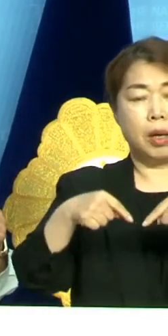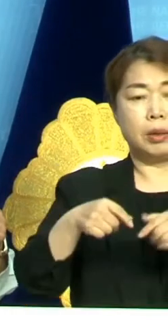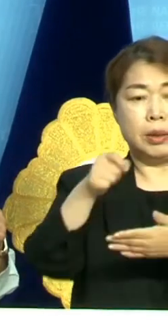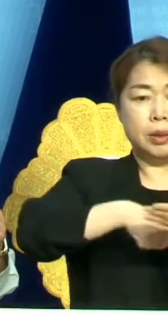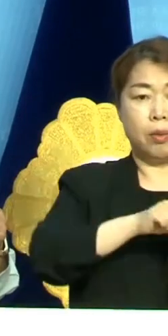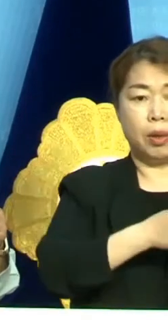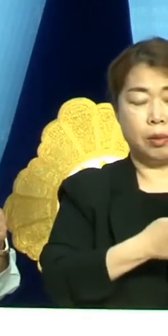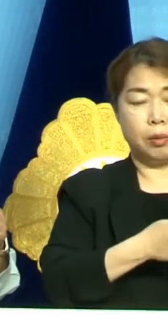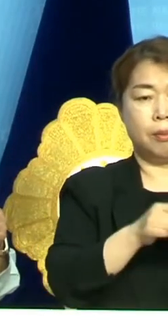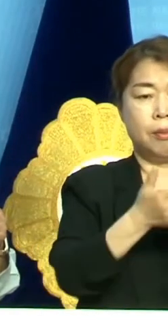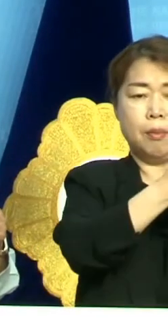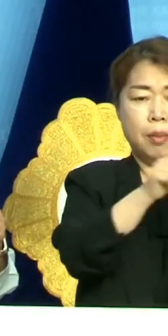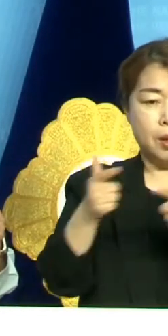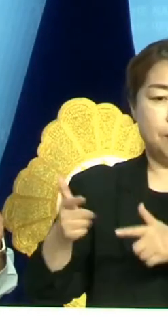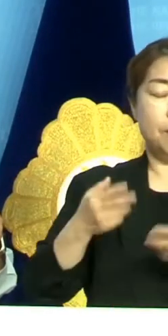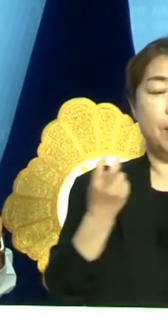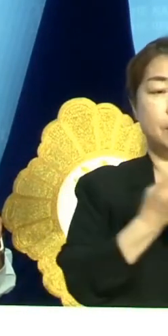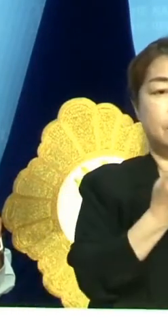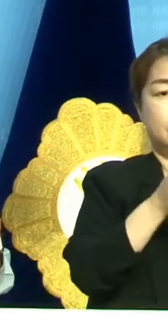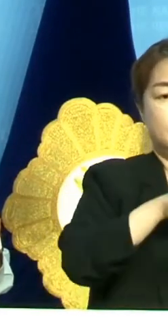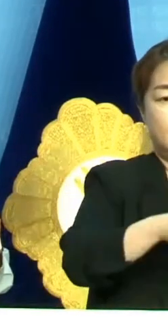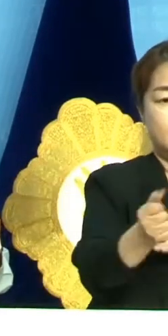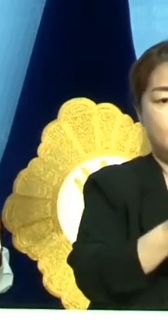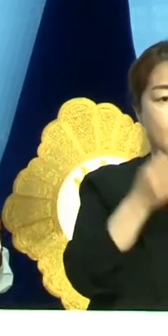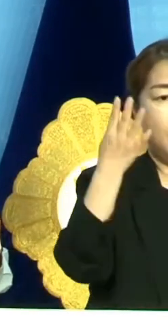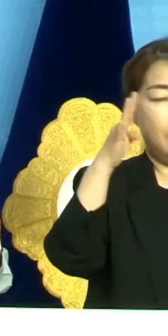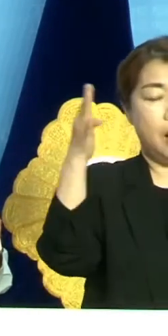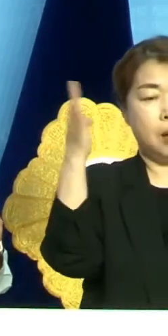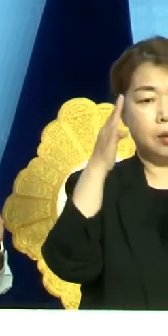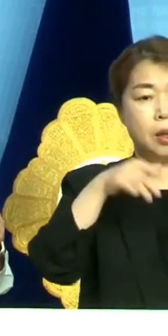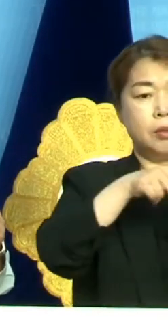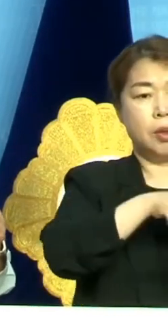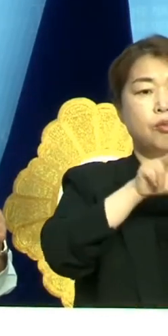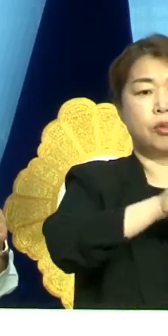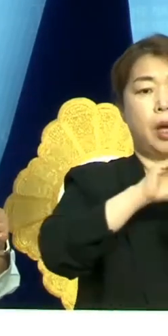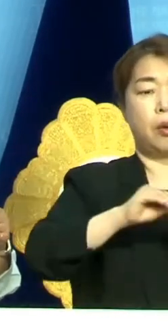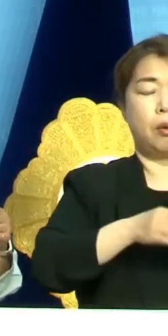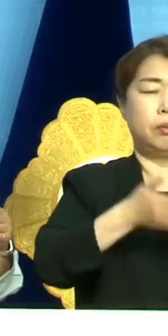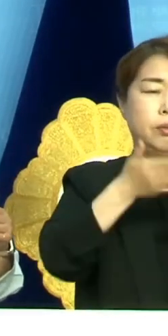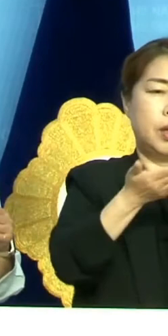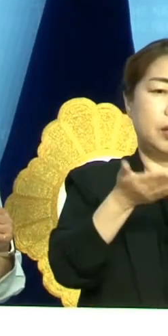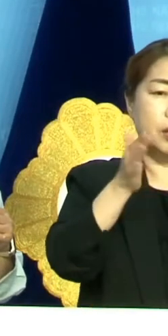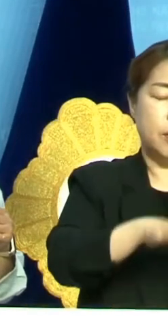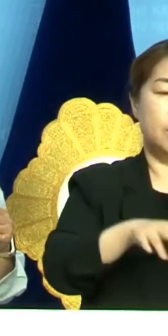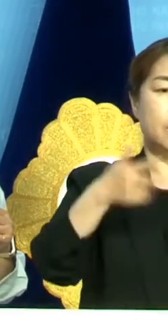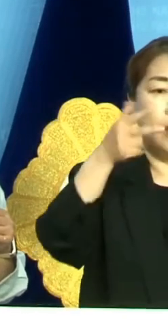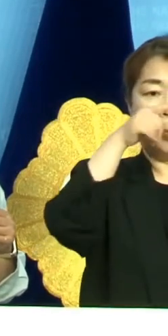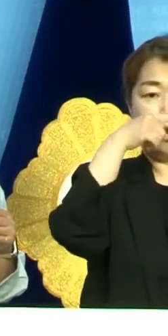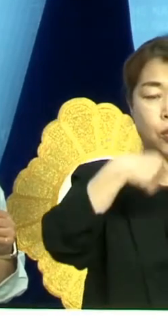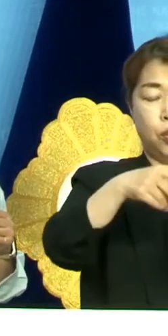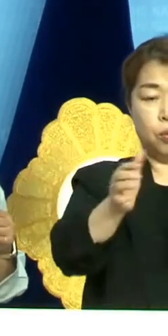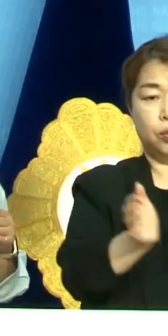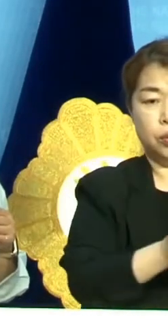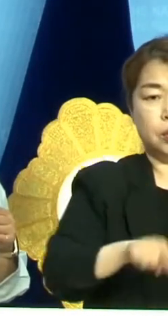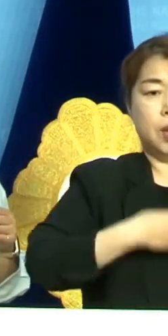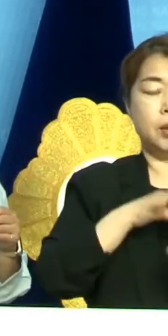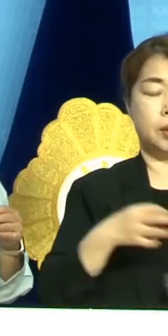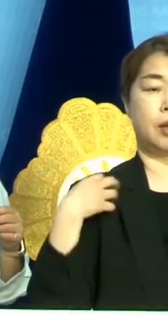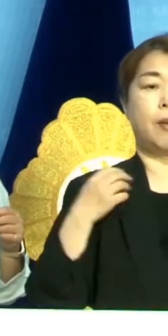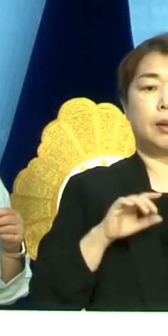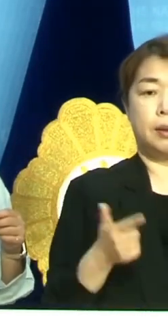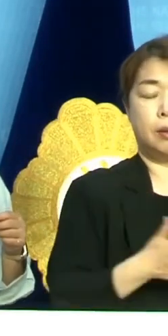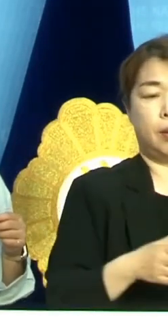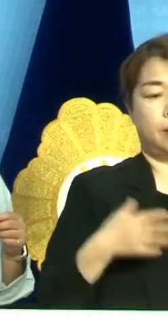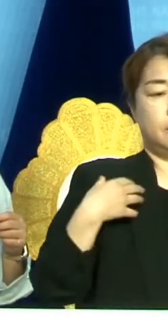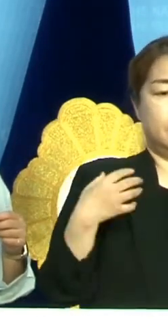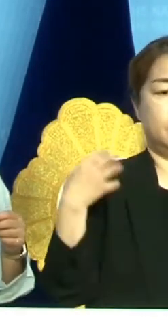도배 행진 등 수많은 방식들 통해 대학생들이 문제 해결을 요구했습니다 하지만 교육부는 자신의 관할이 아니라며 책임을 회피